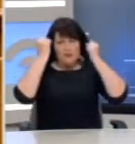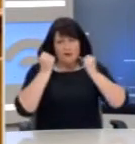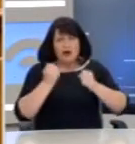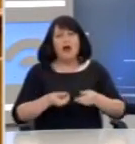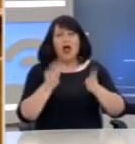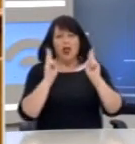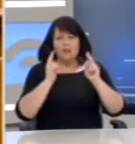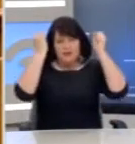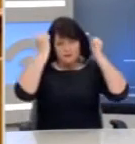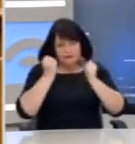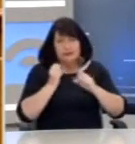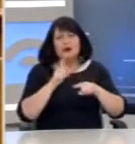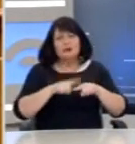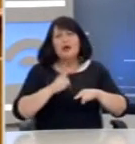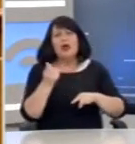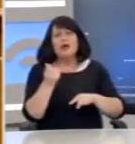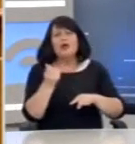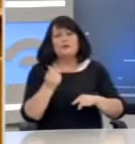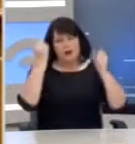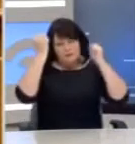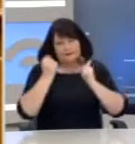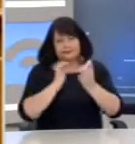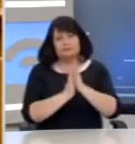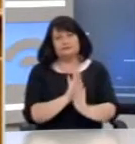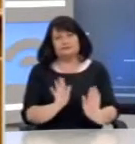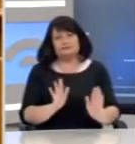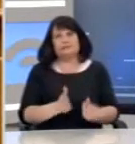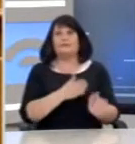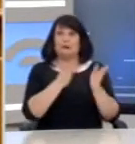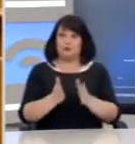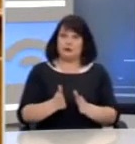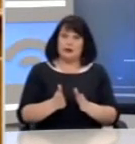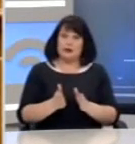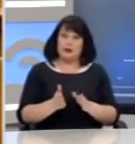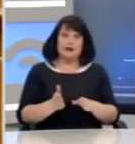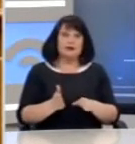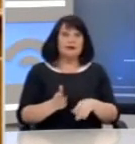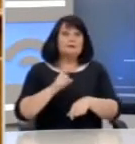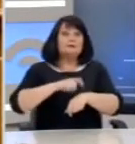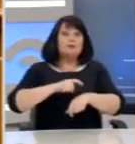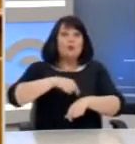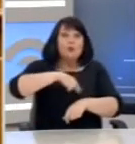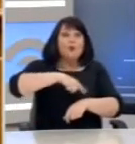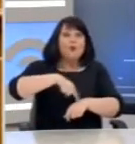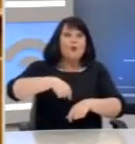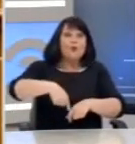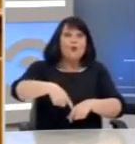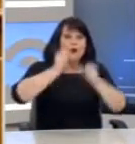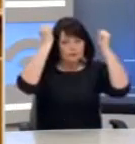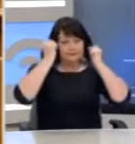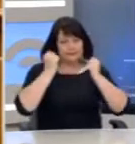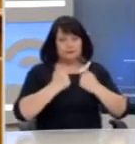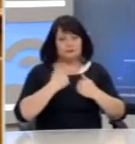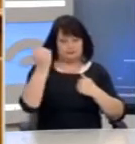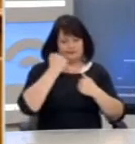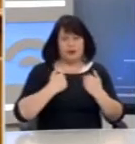αλλά και της πραγματικής οικονομίας. Ενώ ταυτόχρονα ο χρόνος λειτουργεί εις βάρος μας. Από την άλλη πλευρά